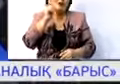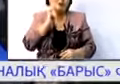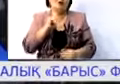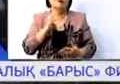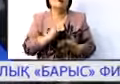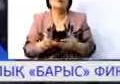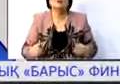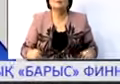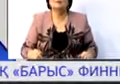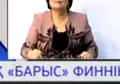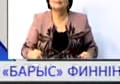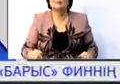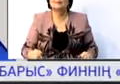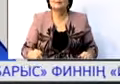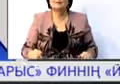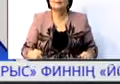қандырды.